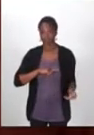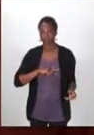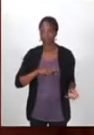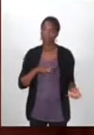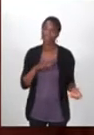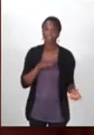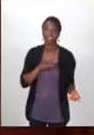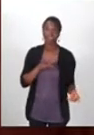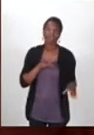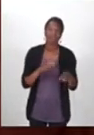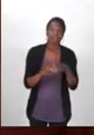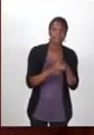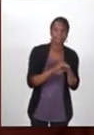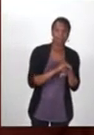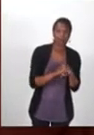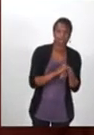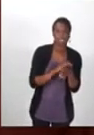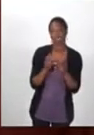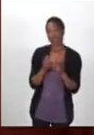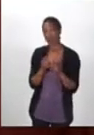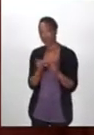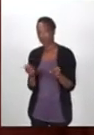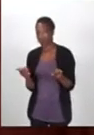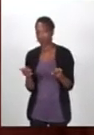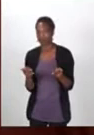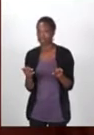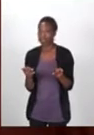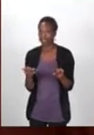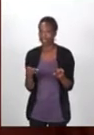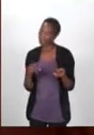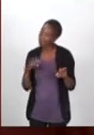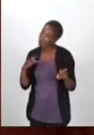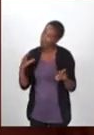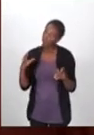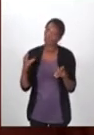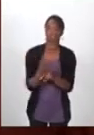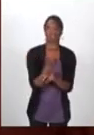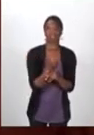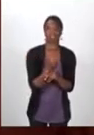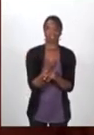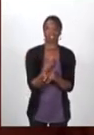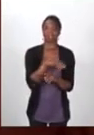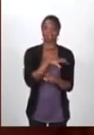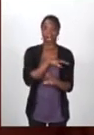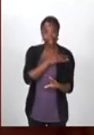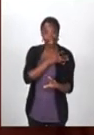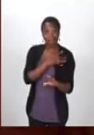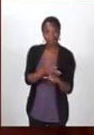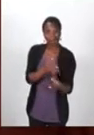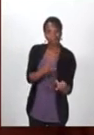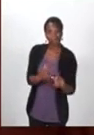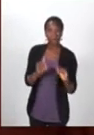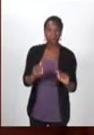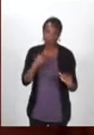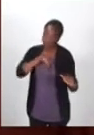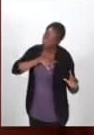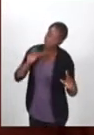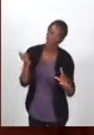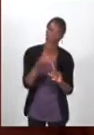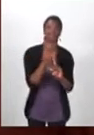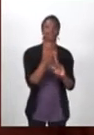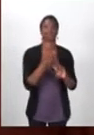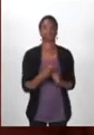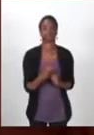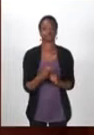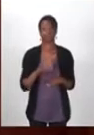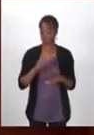ces politiques publiques dans un contexte instable. Malgré cette satisfaction, nous ne